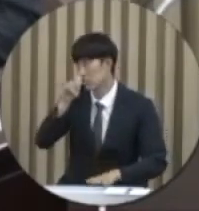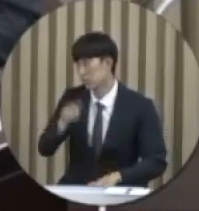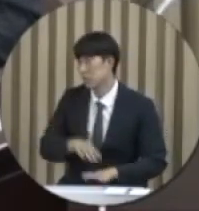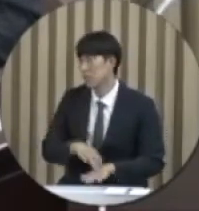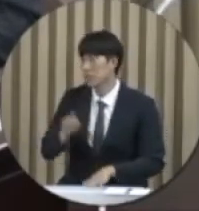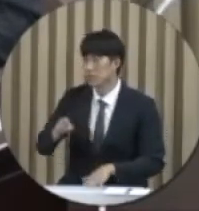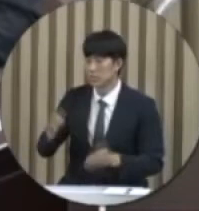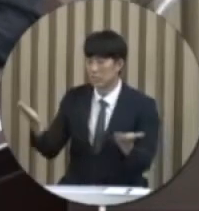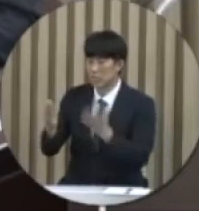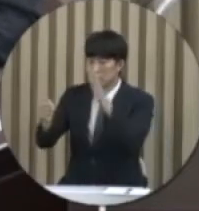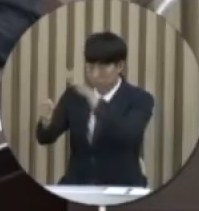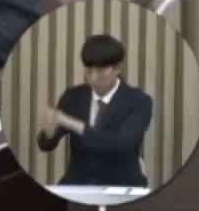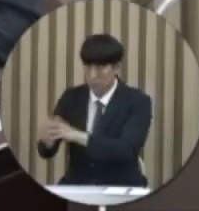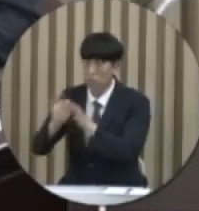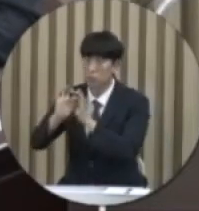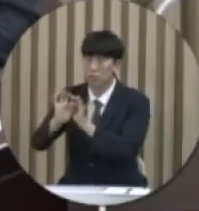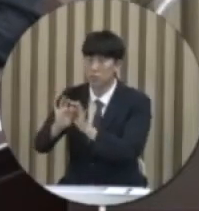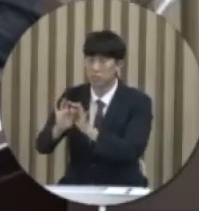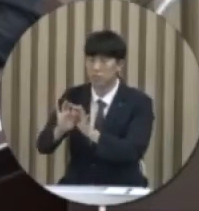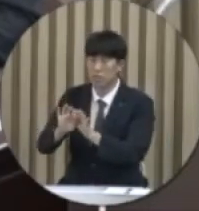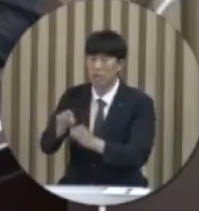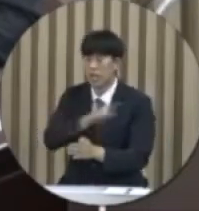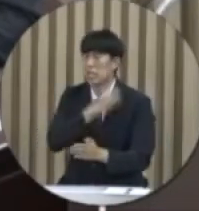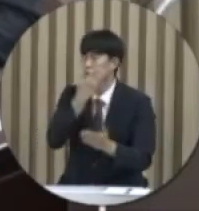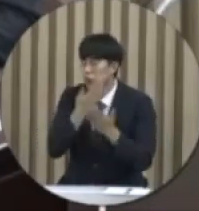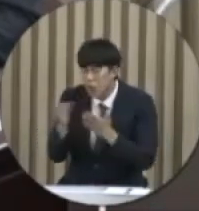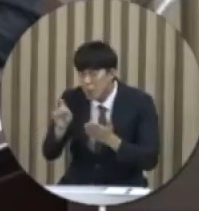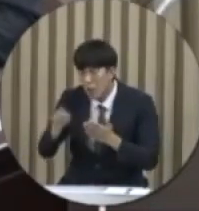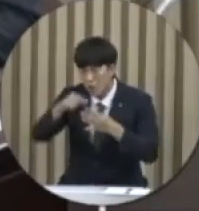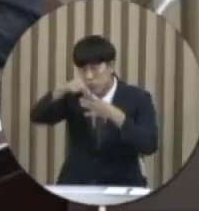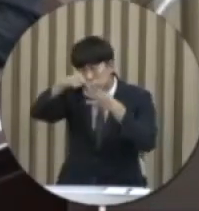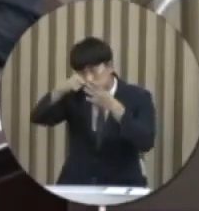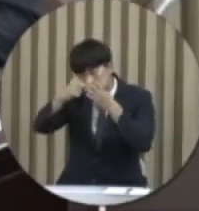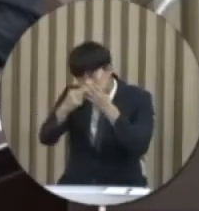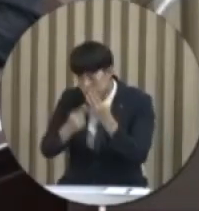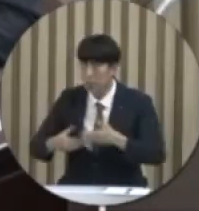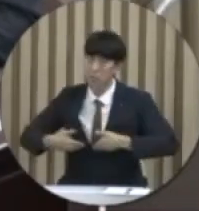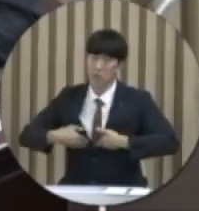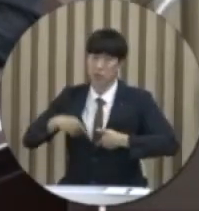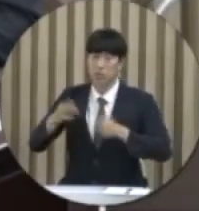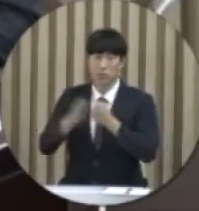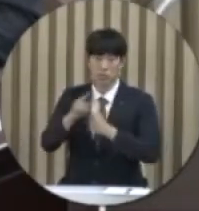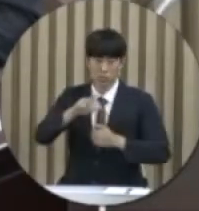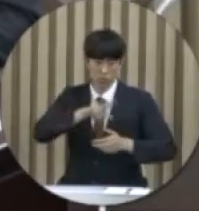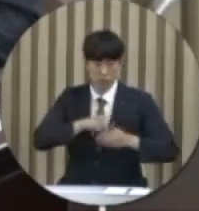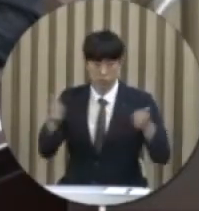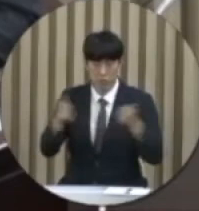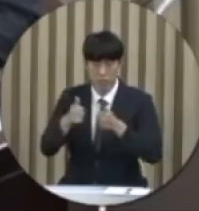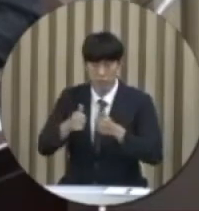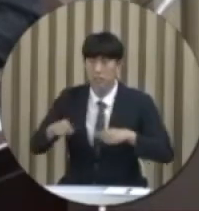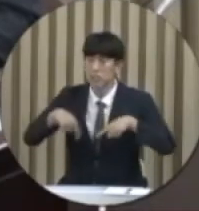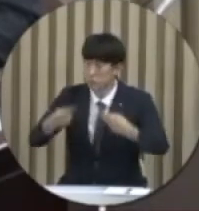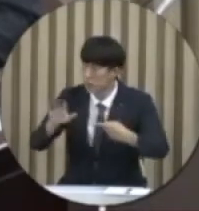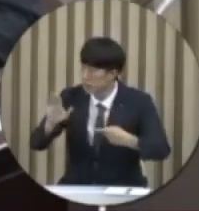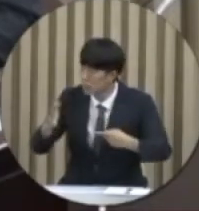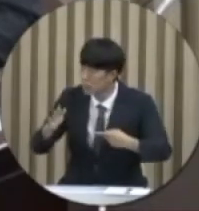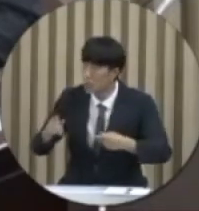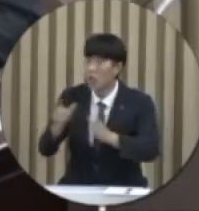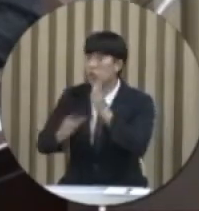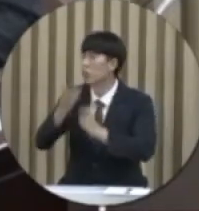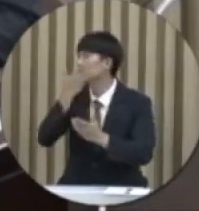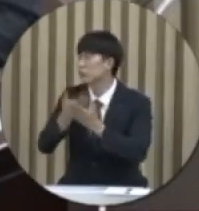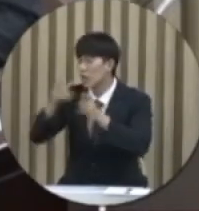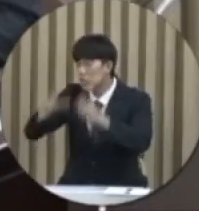통해서 우선순위들이 쭉 정해질 겁니다. 그 과정에는 아마 의회도 참석하게 될 거고요. 그래서 어디가 더 중요한 지역이냐